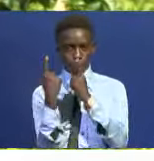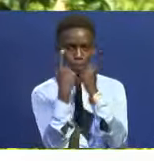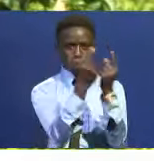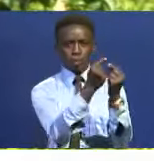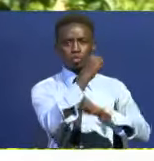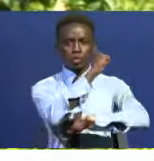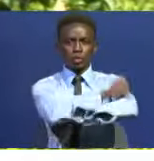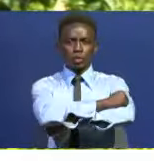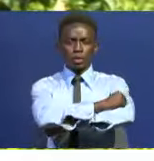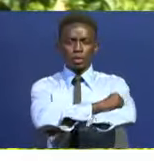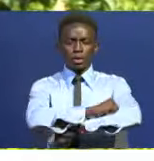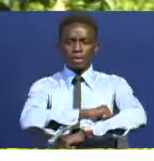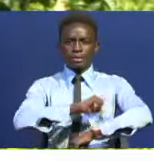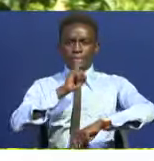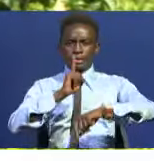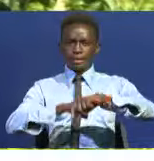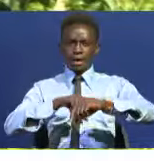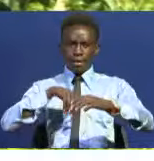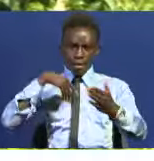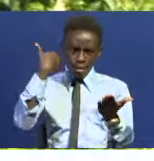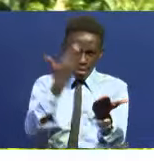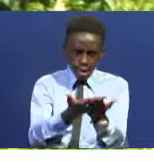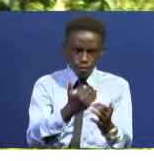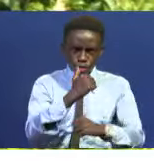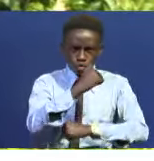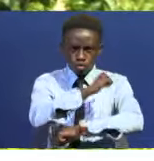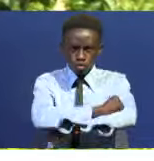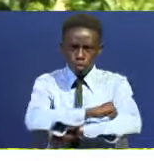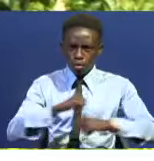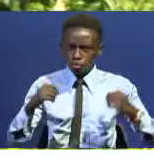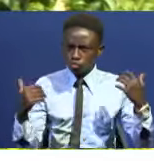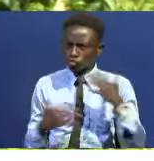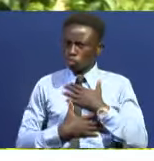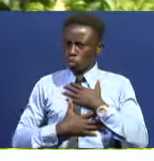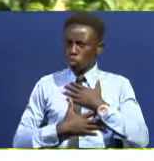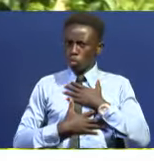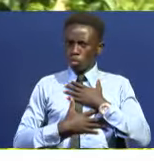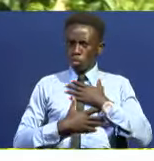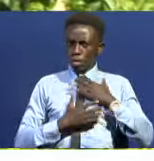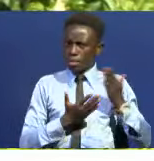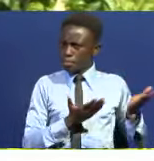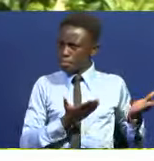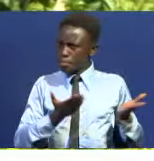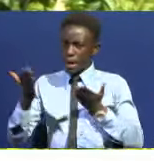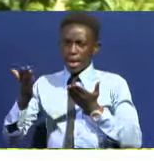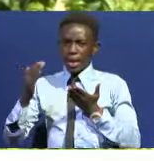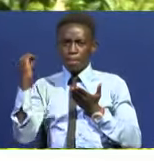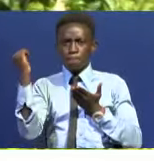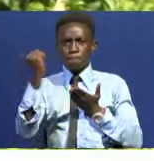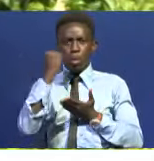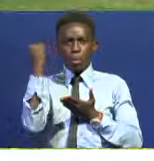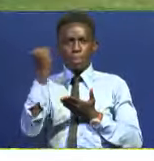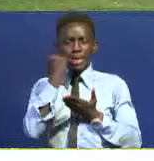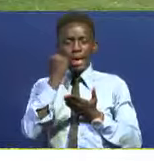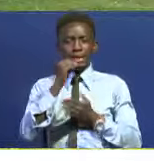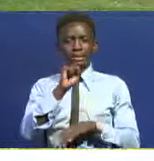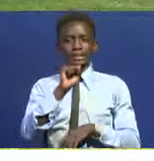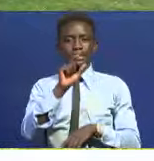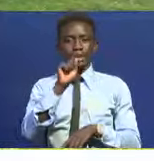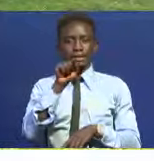alishituka. Kati nilifika shuleni, nikapata washapeleka Mumias St. Mary's Mortuary.